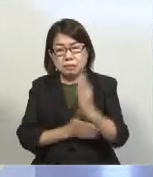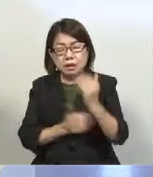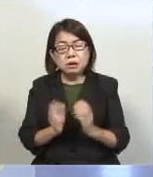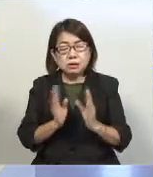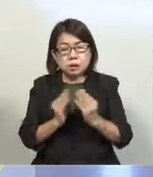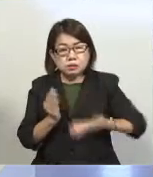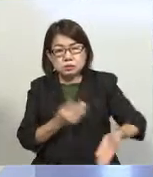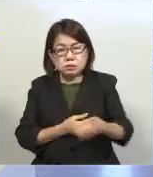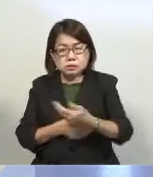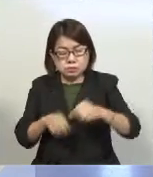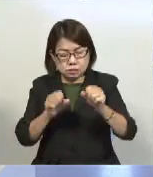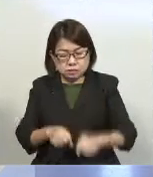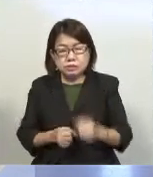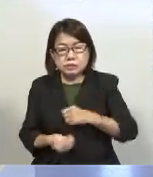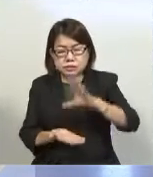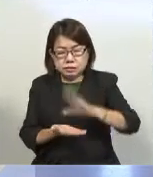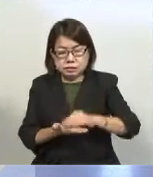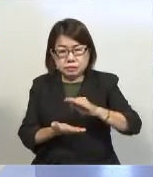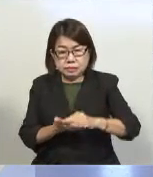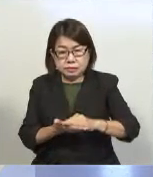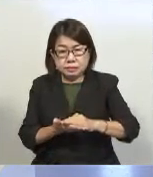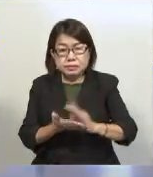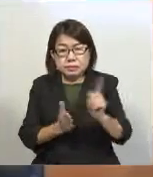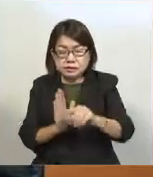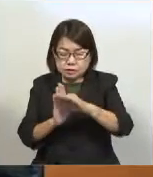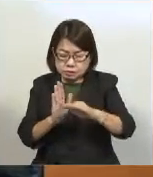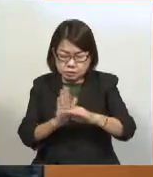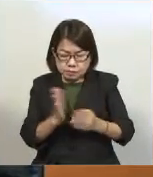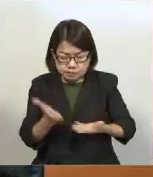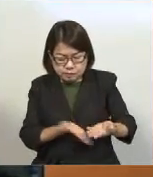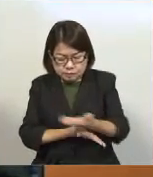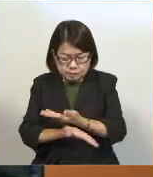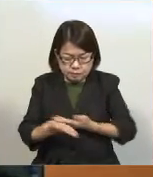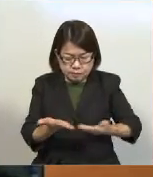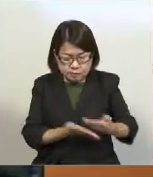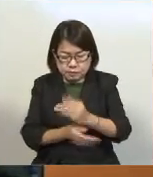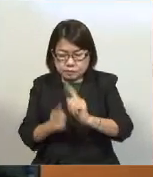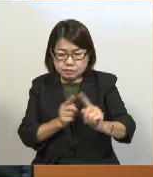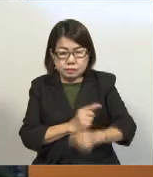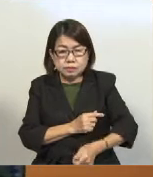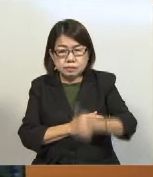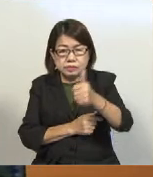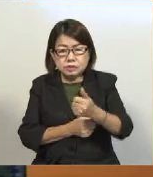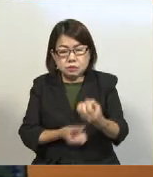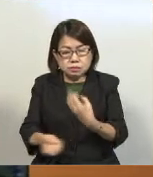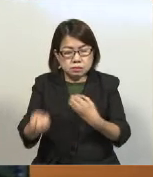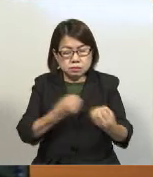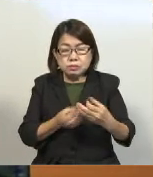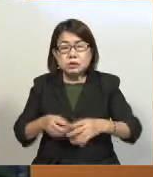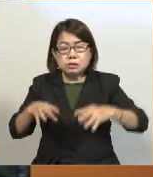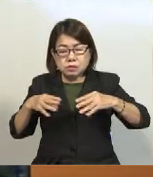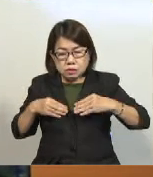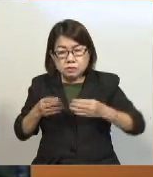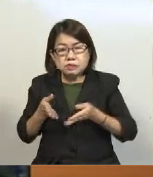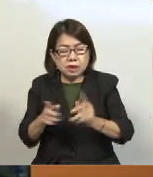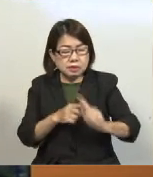ารณาครั้งนี้เป็นการนำข้อมูลมาพิจารณาอย่างรอบคอบแล้วก็รับฟังความคิดเห็นจากทุกฝ่ายค่ะซึ่งหลังจากการประ